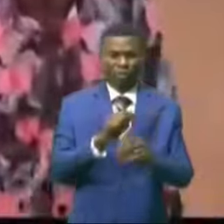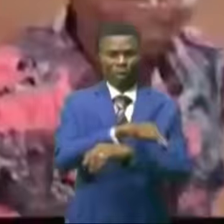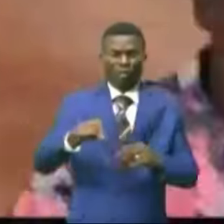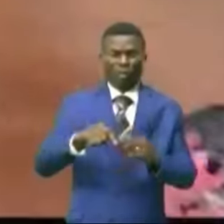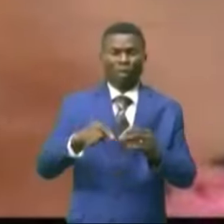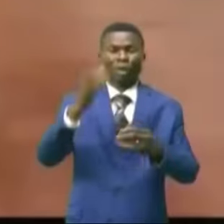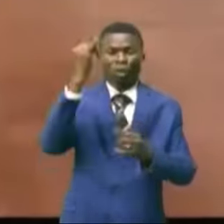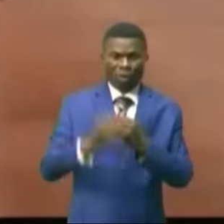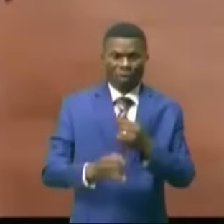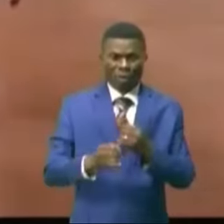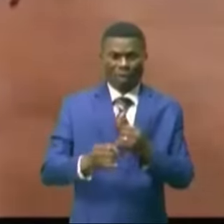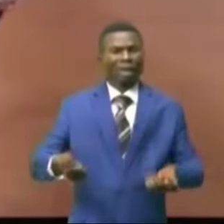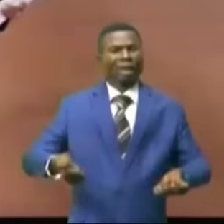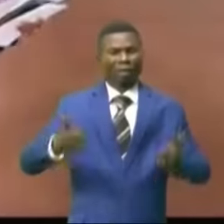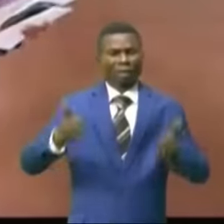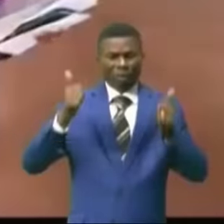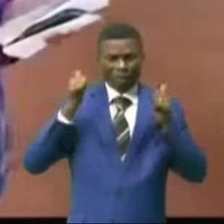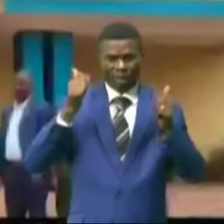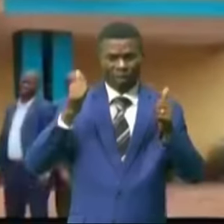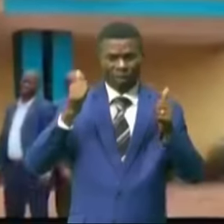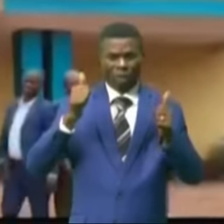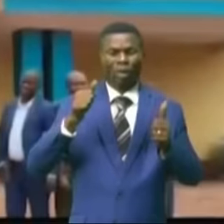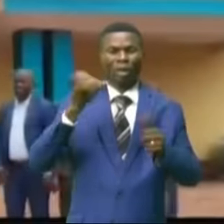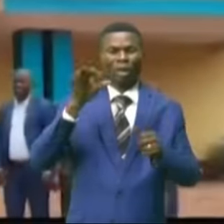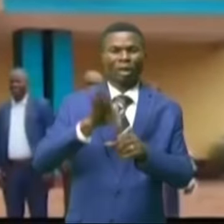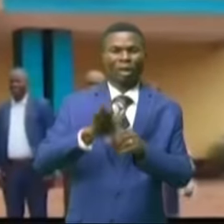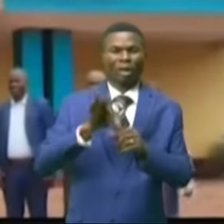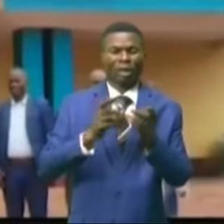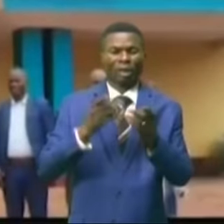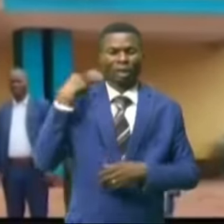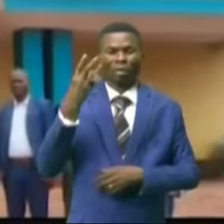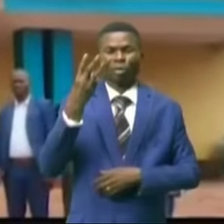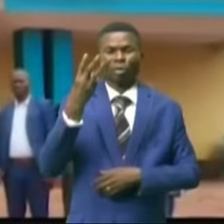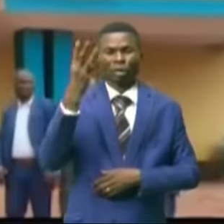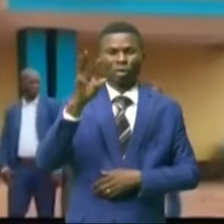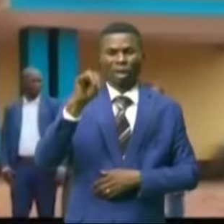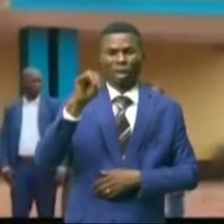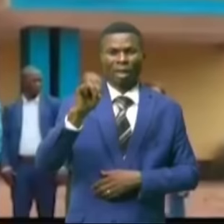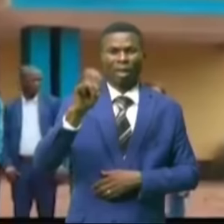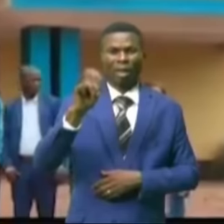définitif a rejeté les invalidations de 3 députés du MLC et